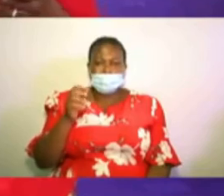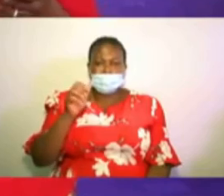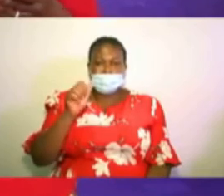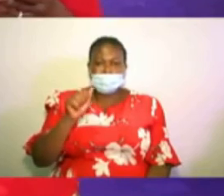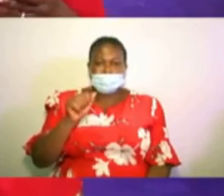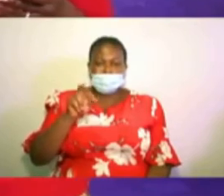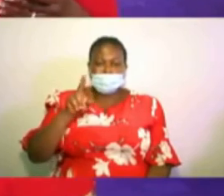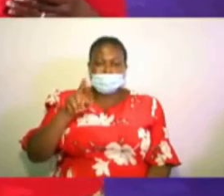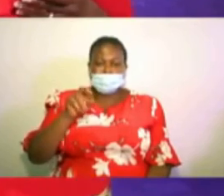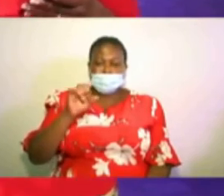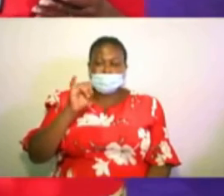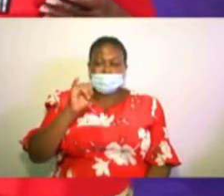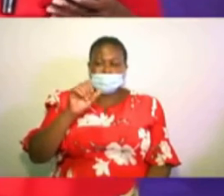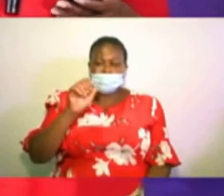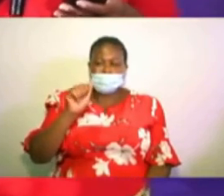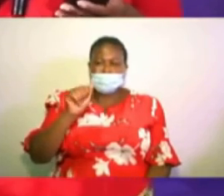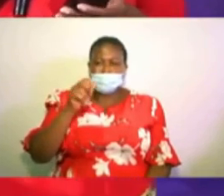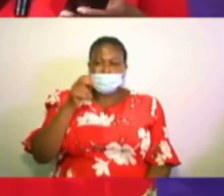6.